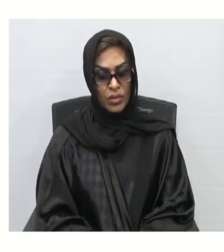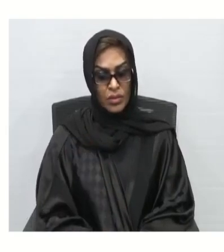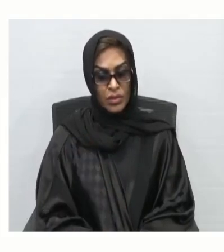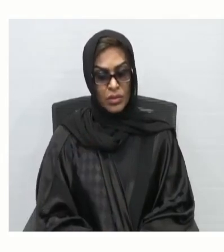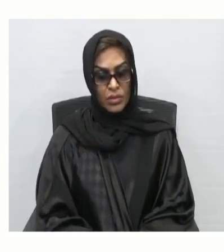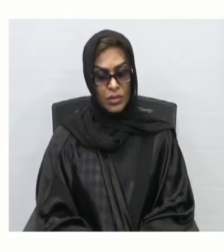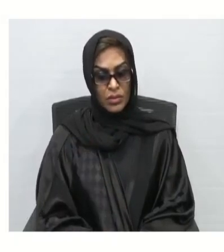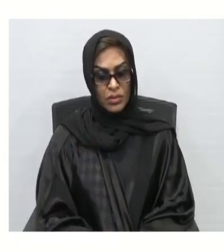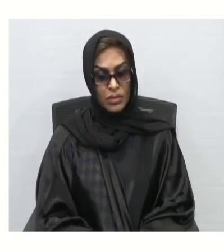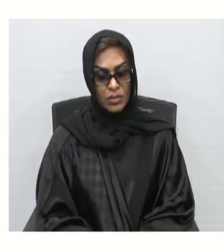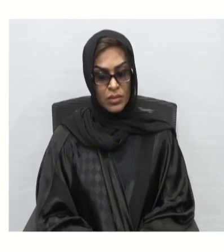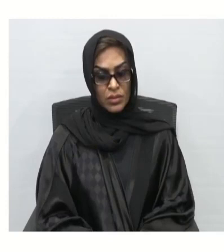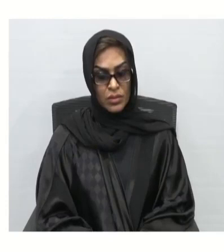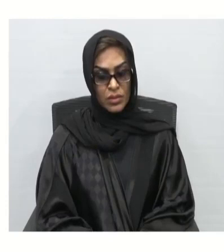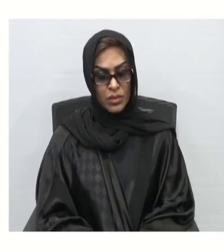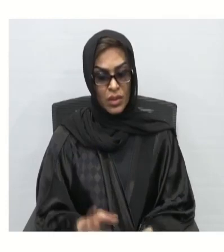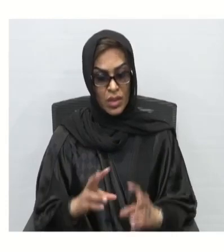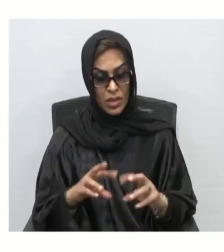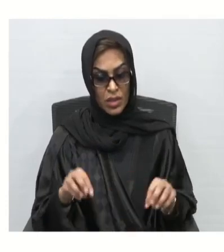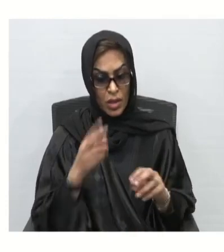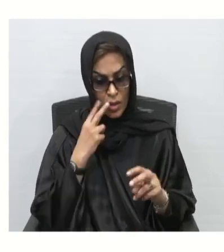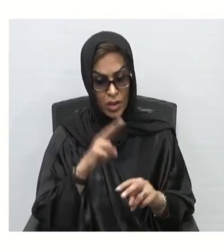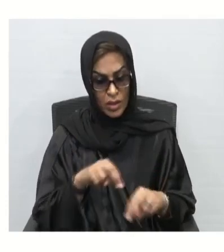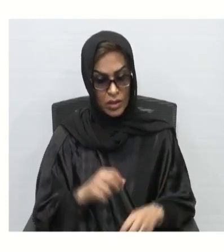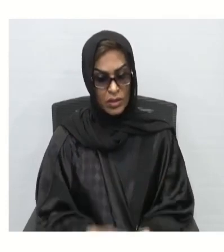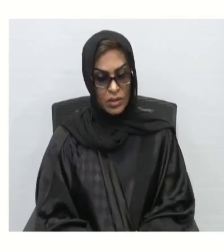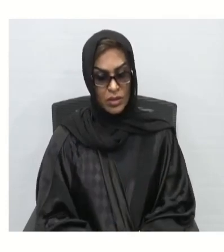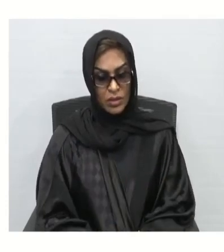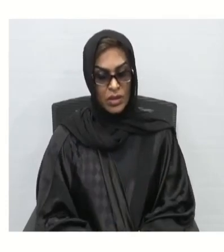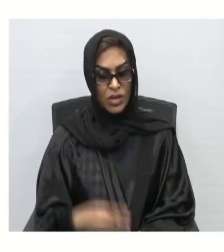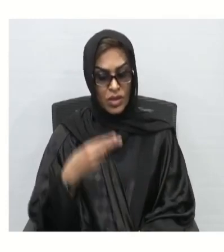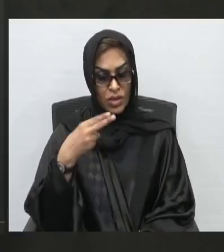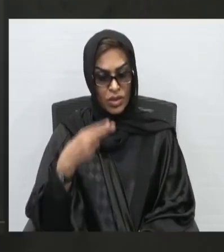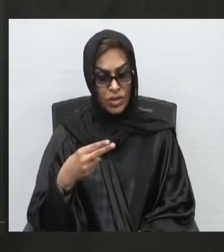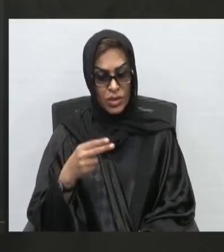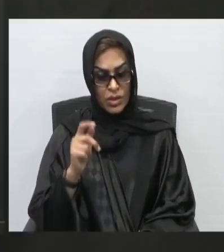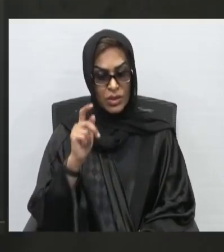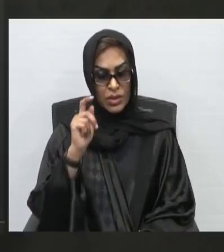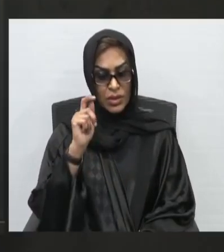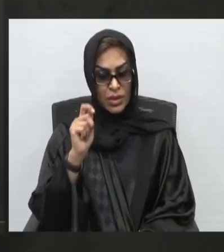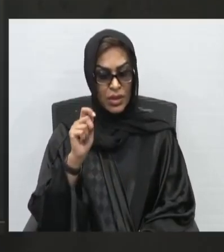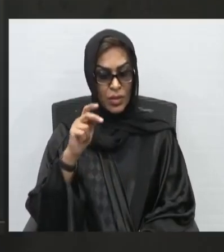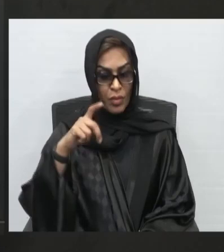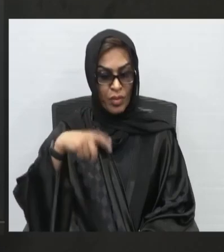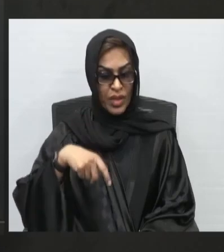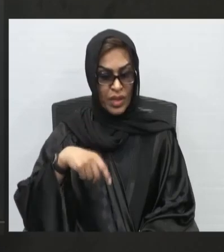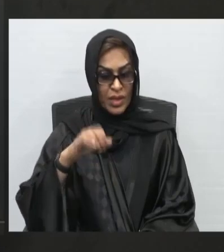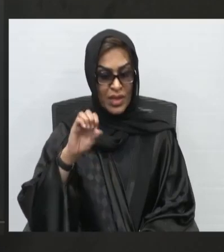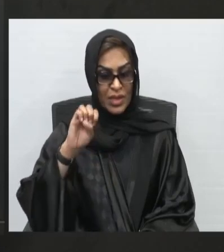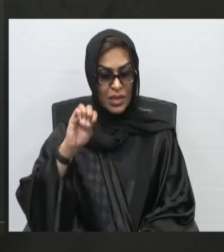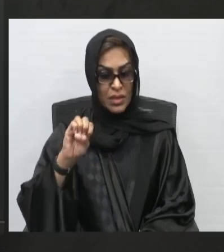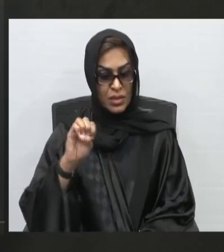ايضا هنا https ذكرنا انها تسوق في مواقع